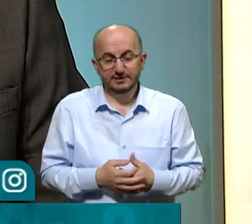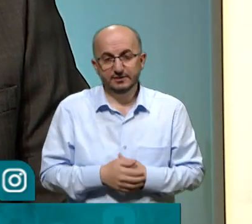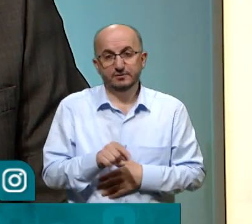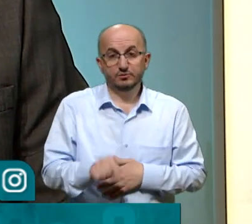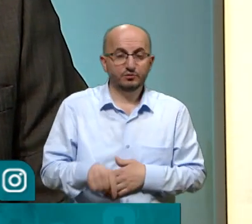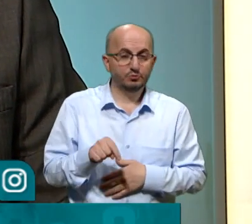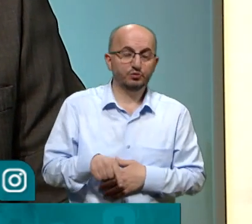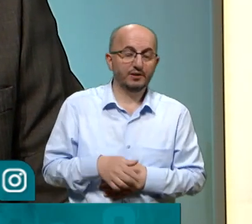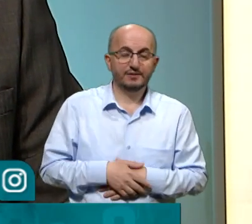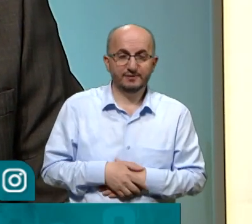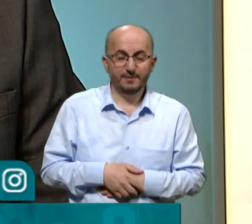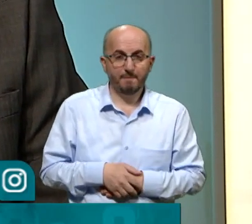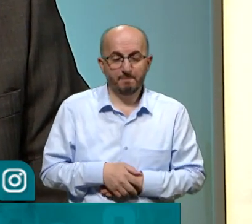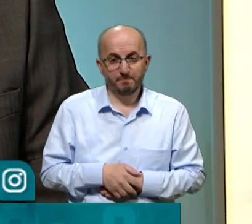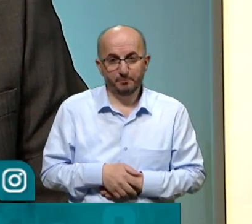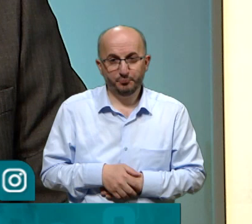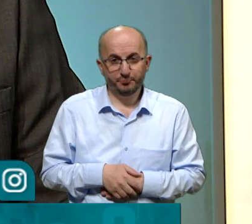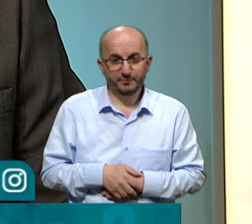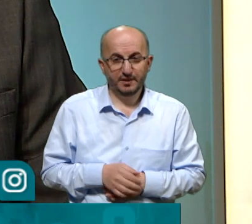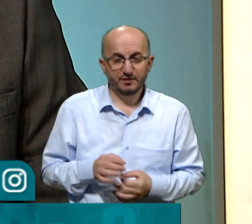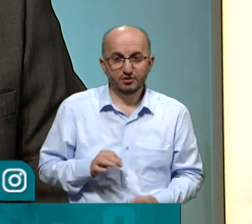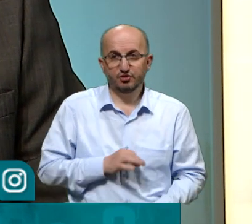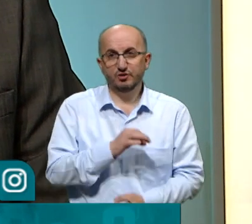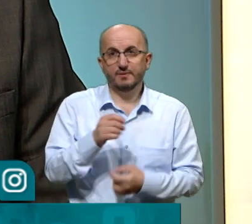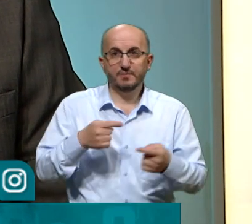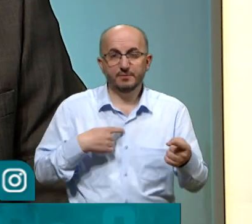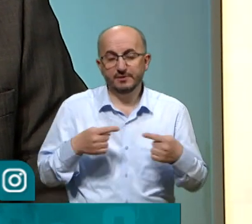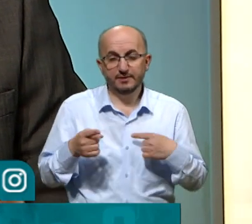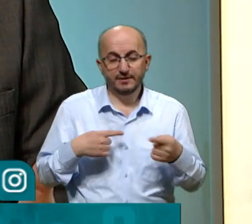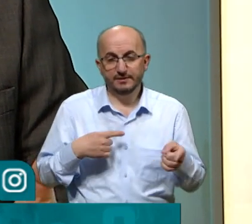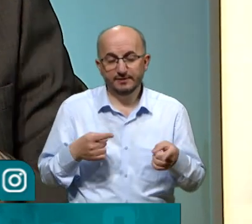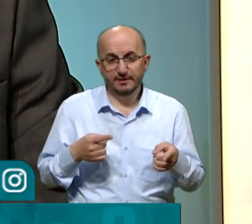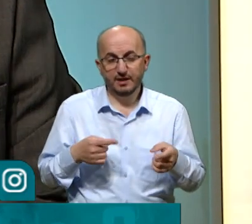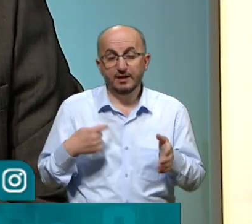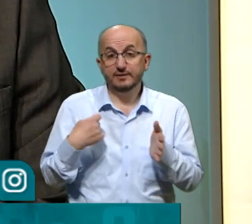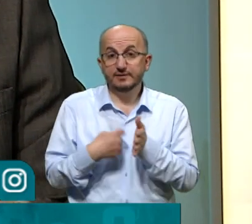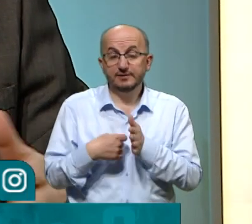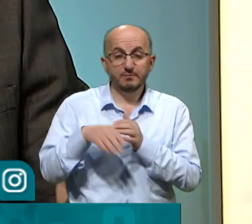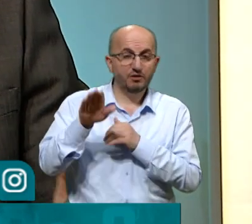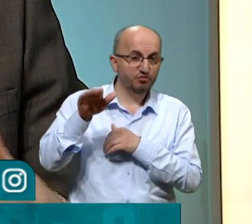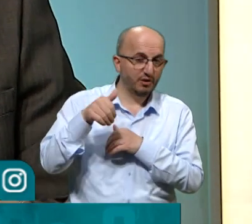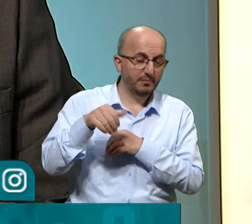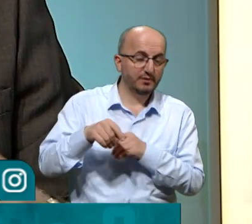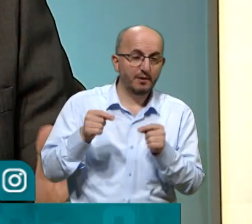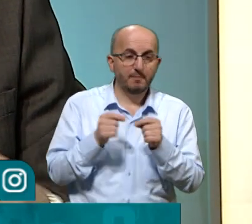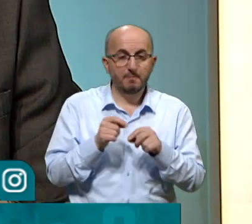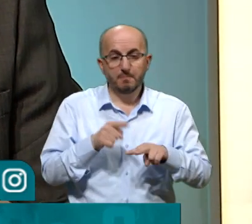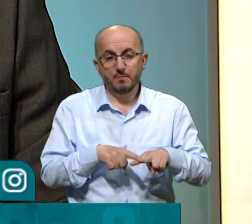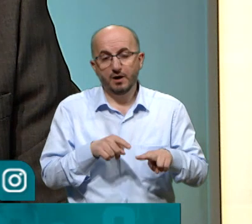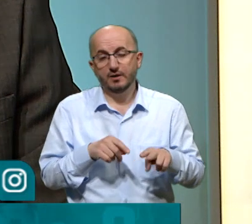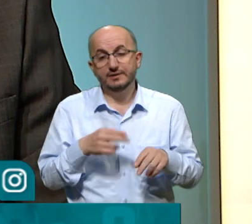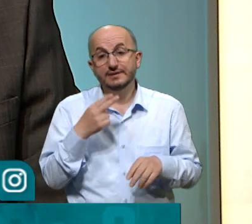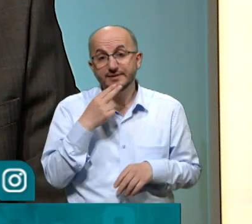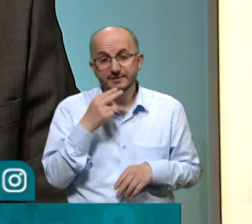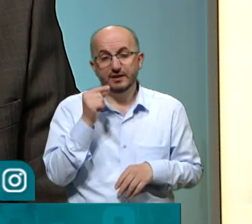Günümüzde ise Günümüzde ise kişilerin birbirleriyle Efendim ismen çağırmalar yan bay ve bayan karı